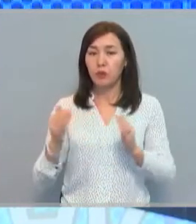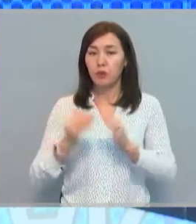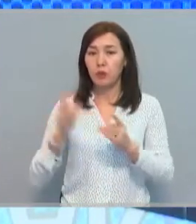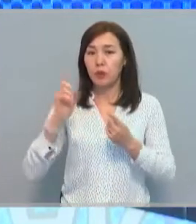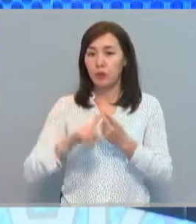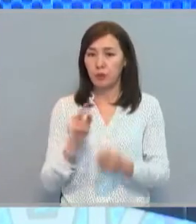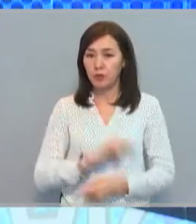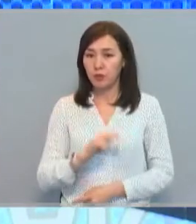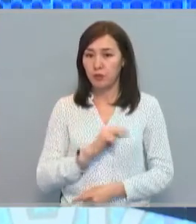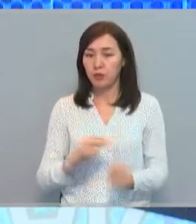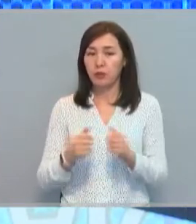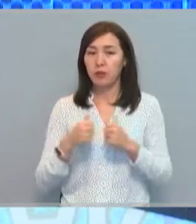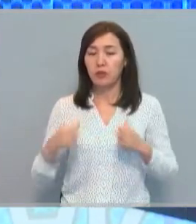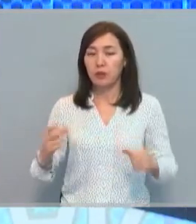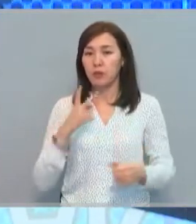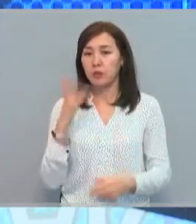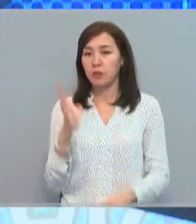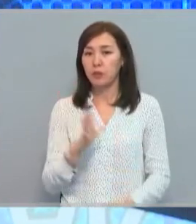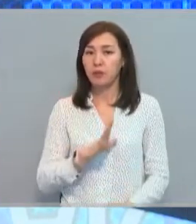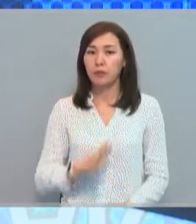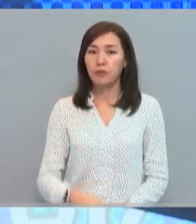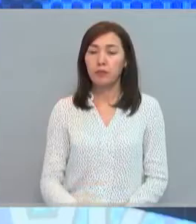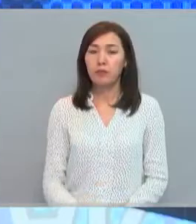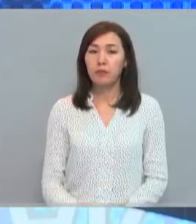үй коммуналдық шаруашылық комитетінде қаралды.